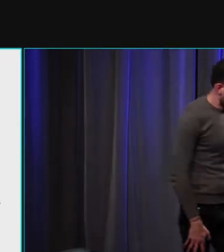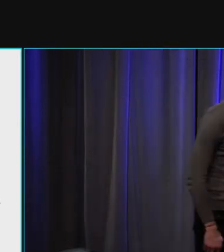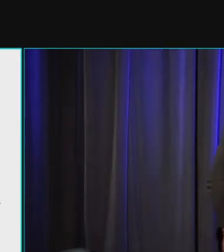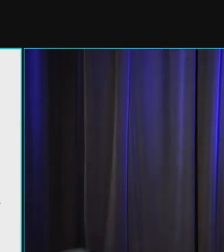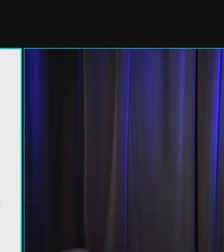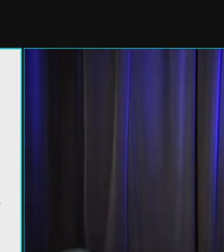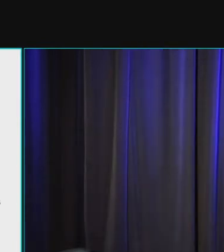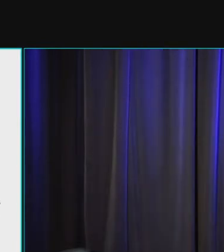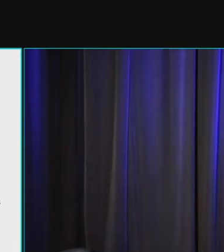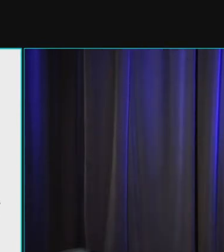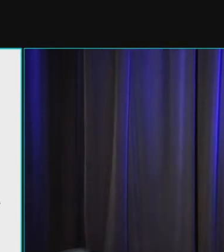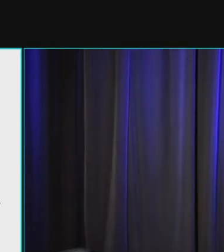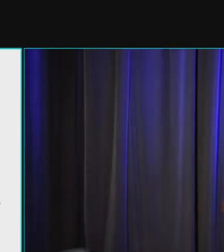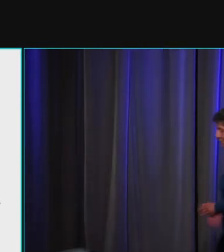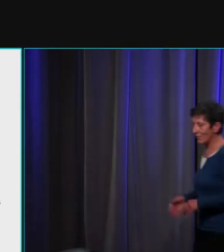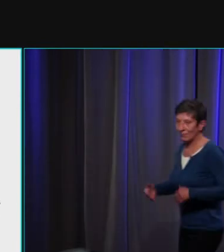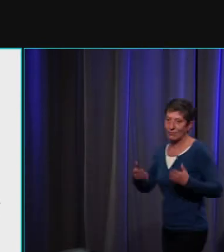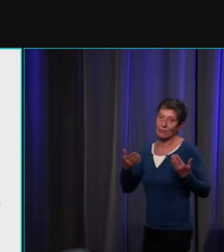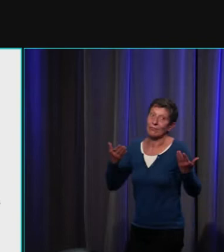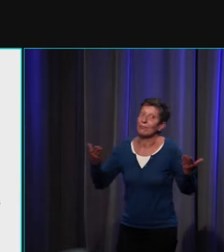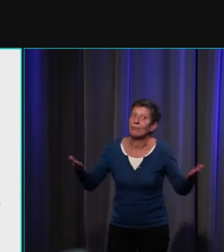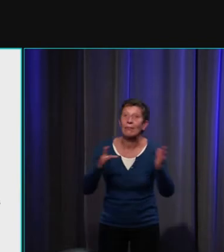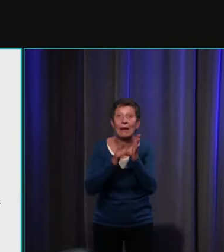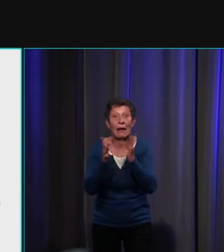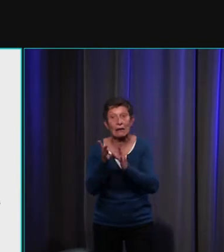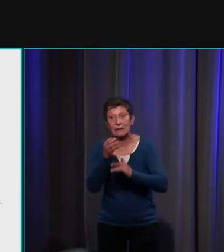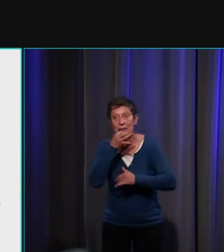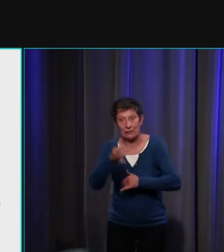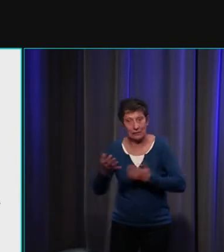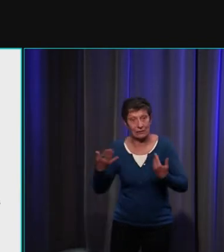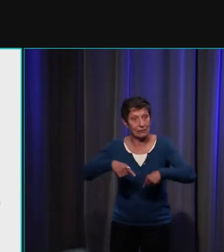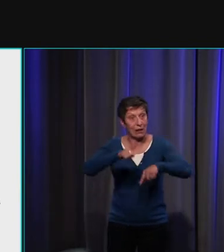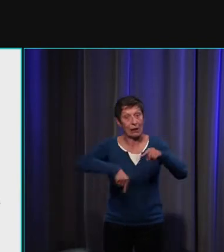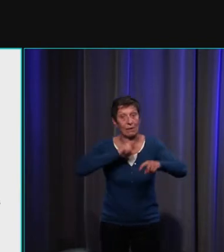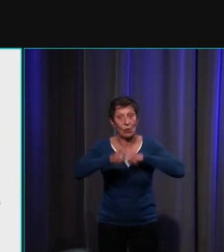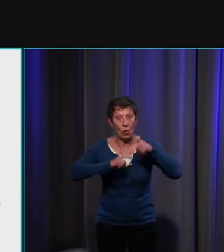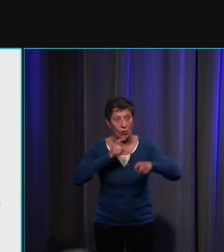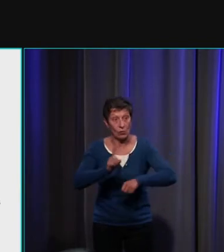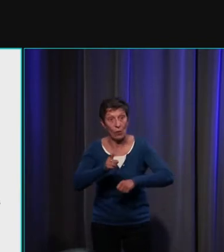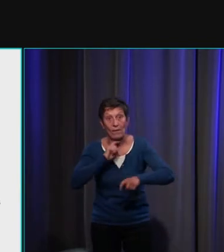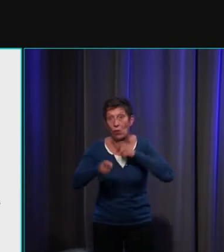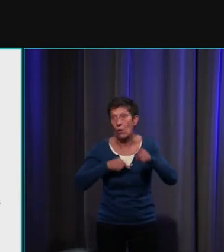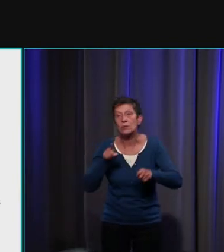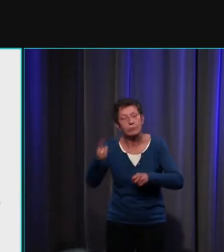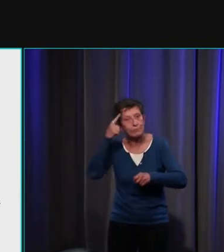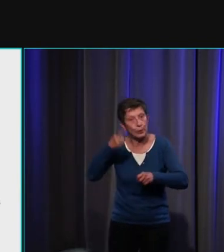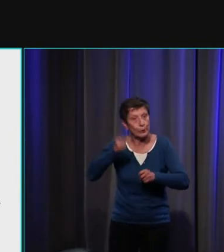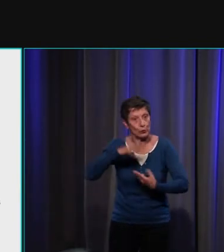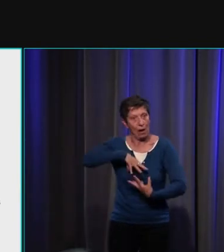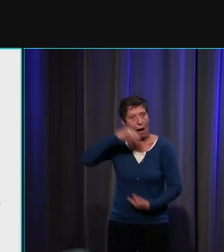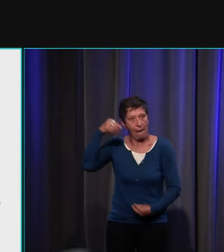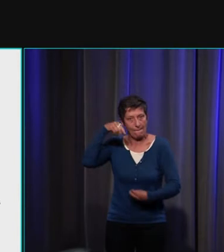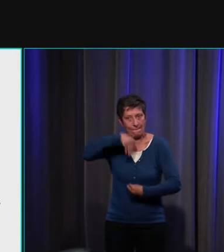quand le christ dit qu'il faut pas user de la violence il parle plus au sens de l'âme que au sens